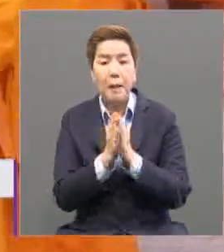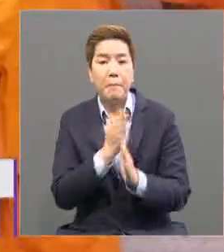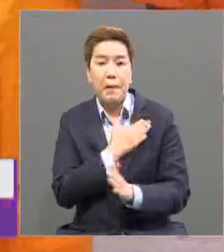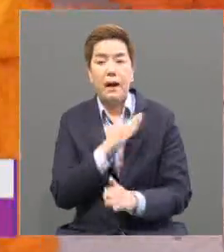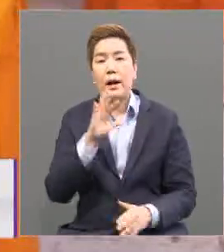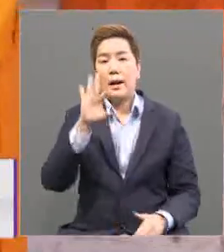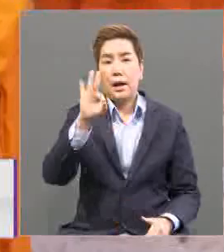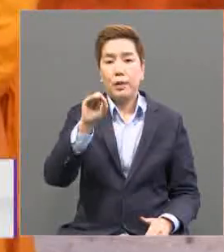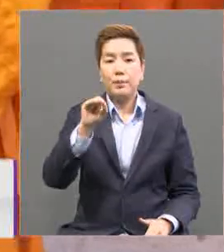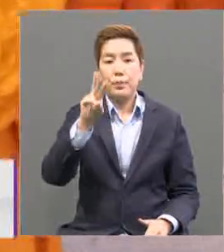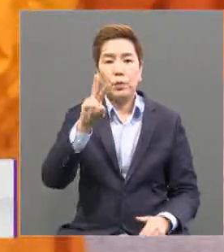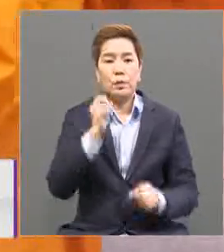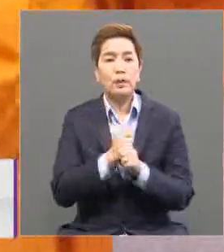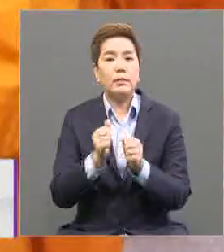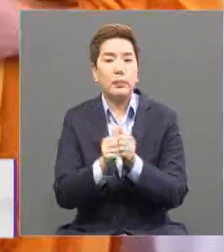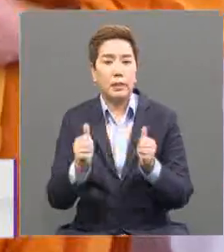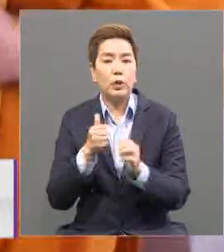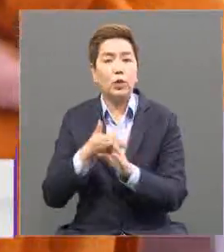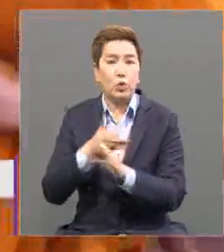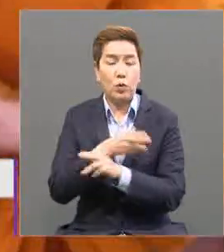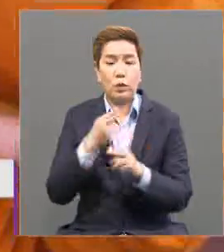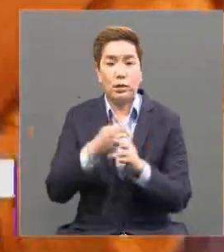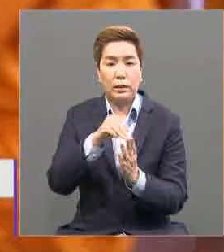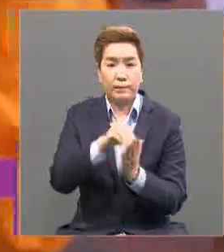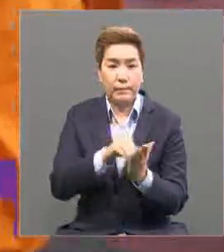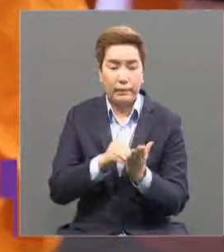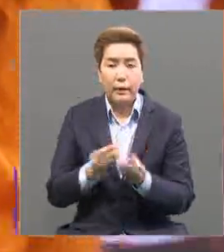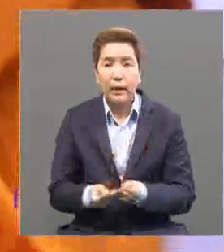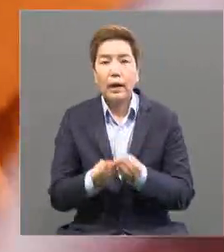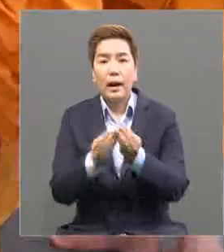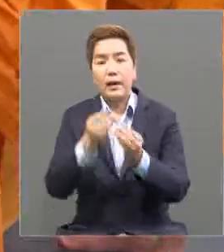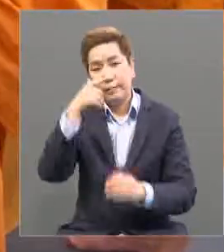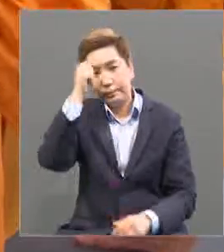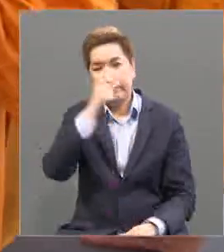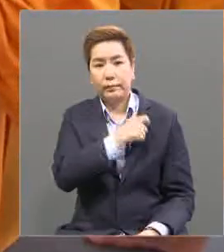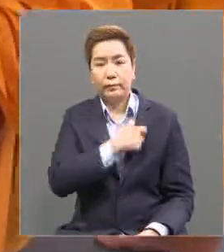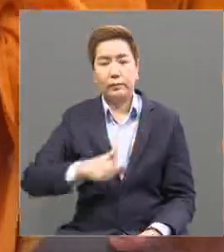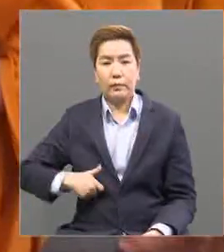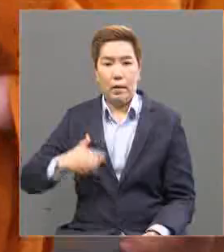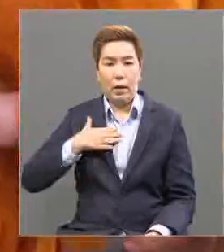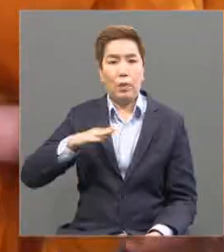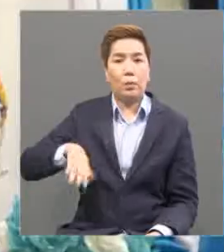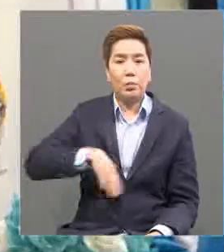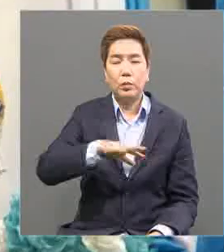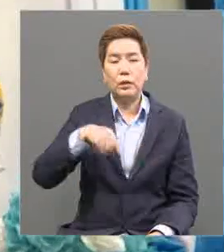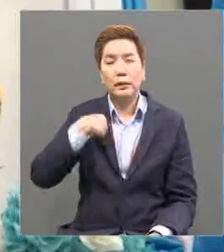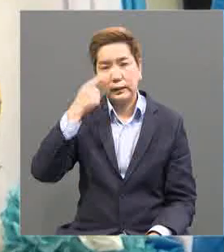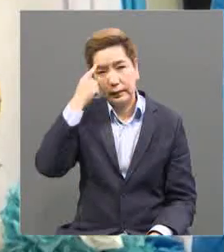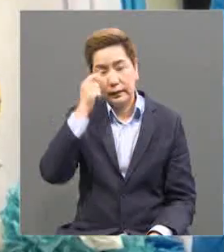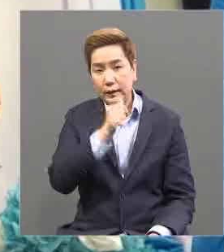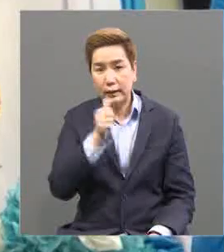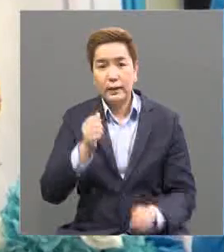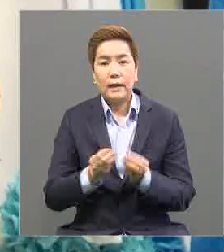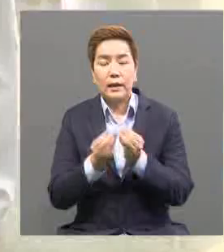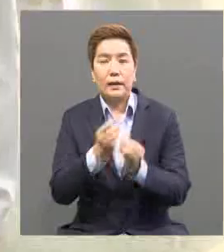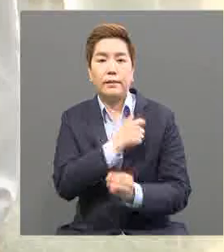พื่อถวายเป็นพระราชกุศลก่อนร่วมลงนามถวายพระพรชัยมงคลเพื่อแสดงความจงรักภักดีและสำนึกในพระมห